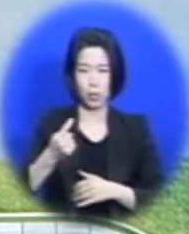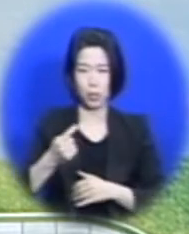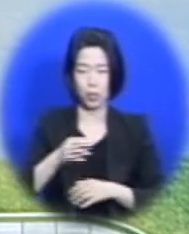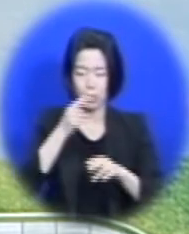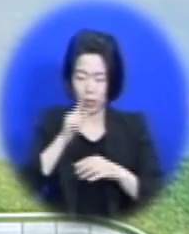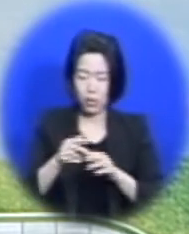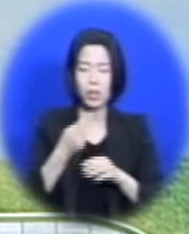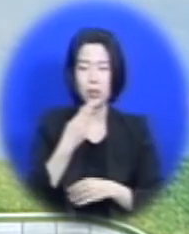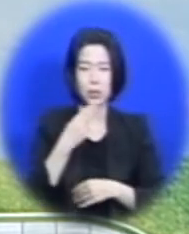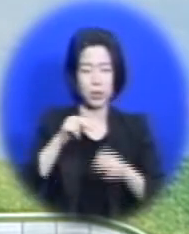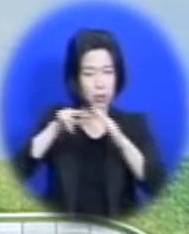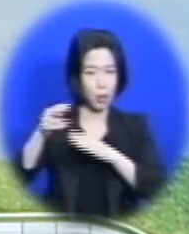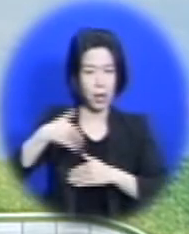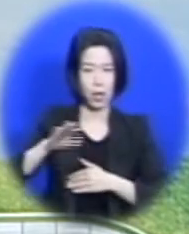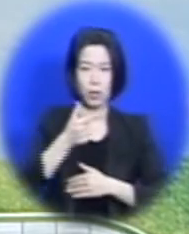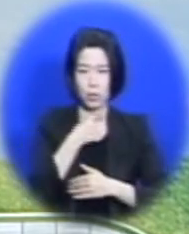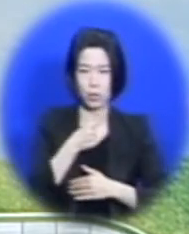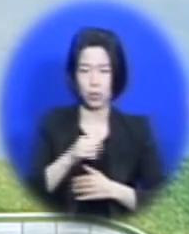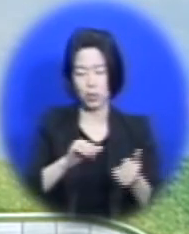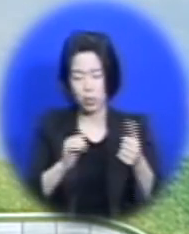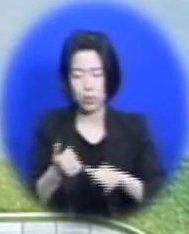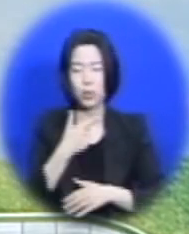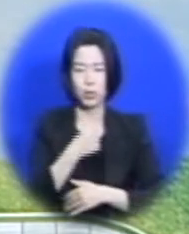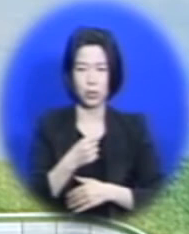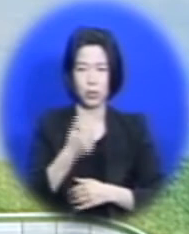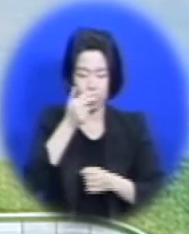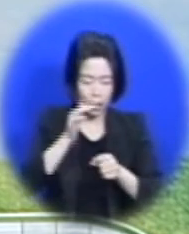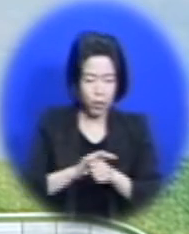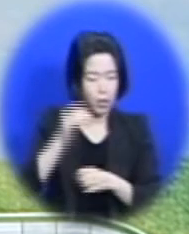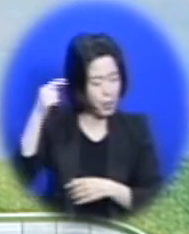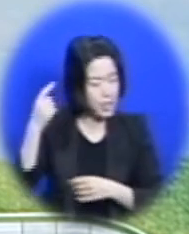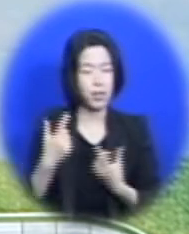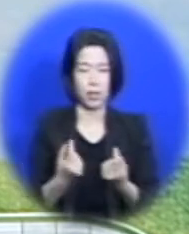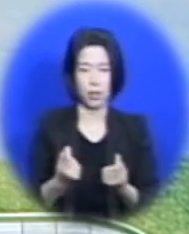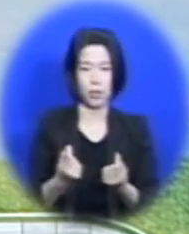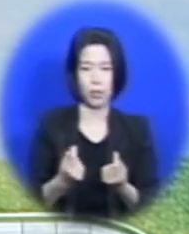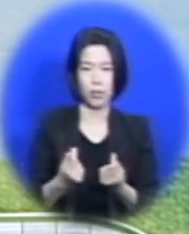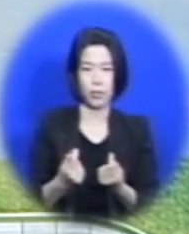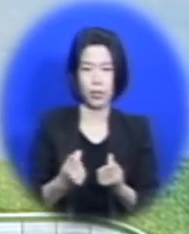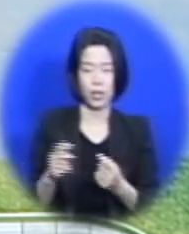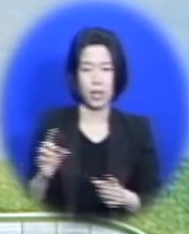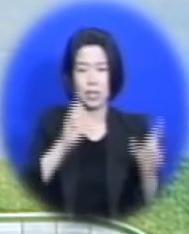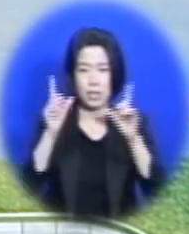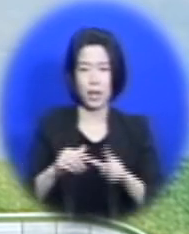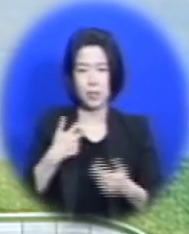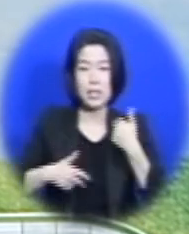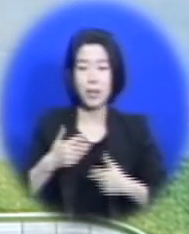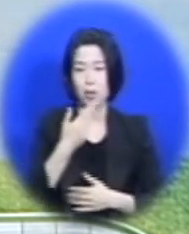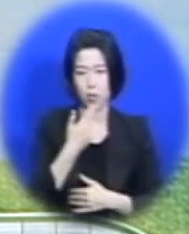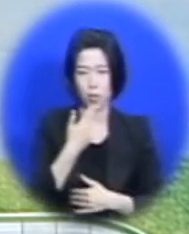도망가고 싶었고 정말 죽고 싶었고 억울해서 미칠 것 같고 삶에 낙이 없고